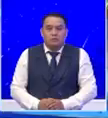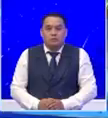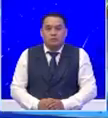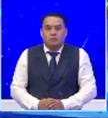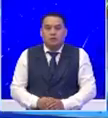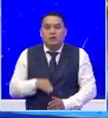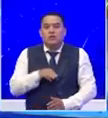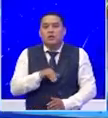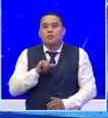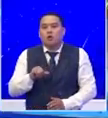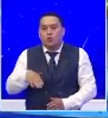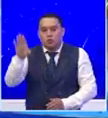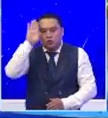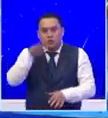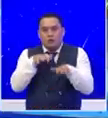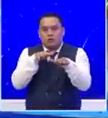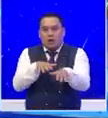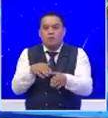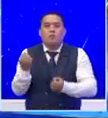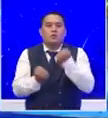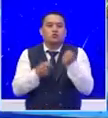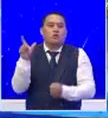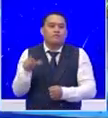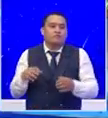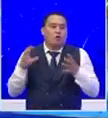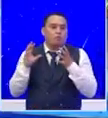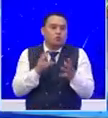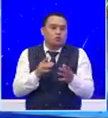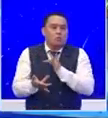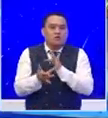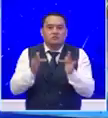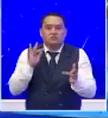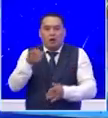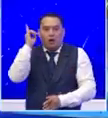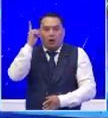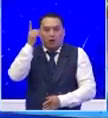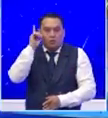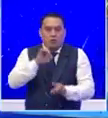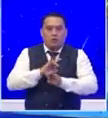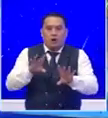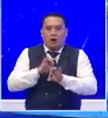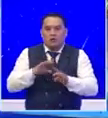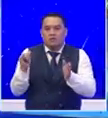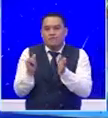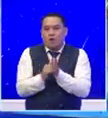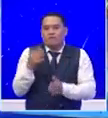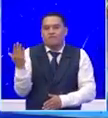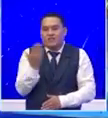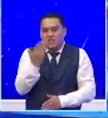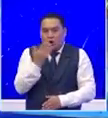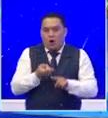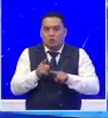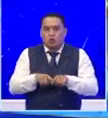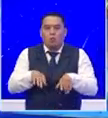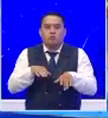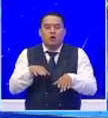В Темиртау мужчина напал с ножом на пассажира автобуса. В социальной сети Instagram на странице Temirtau Today размещено видео, на котором